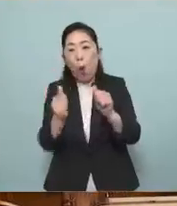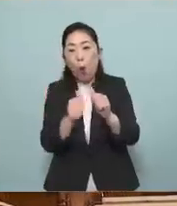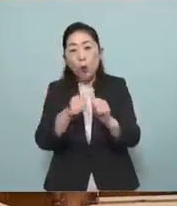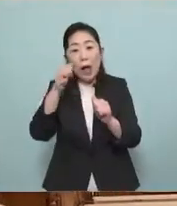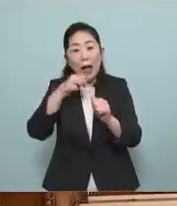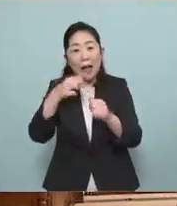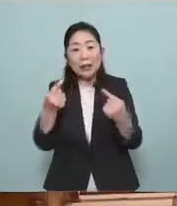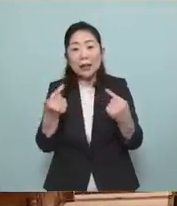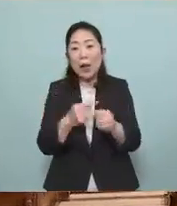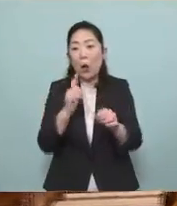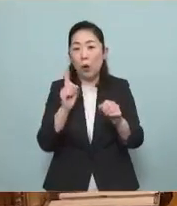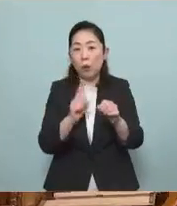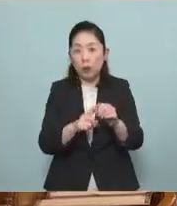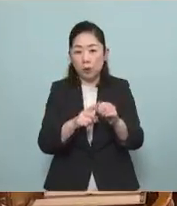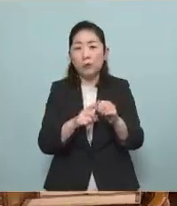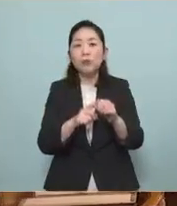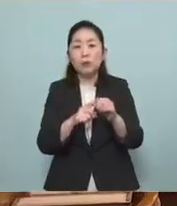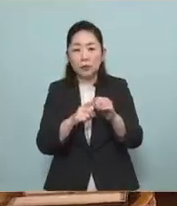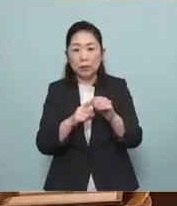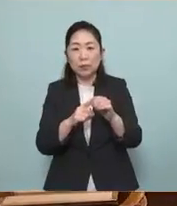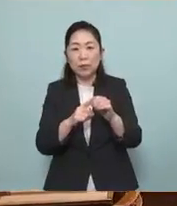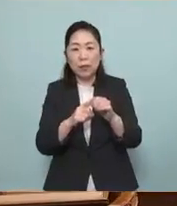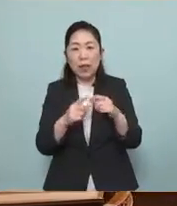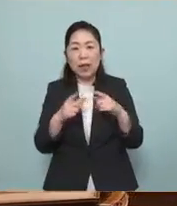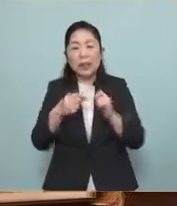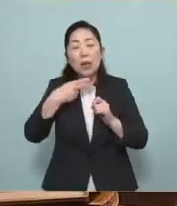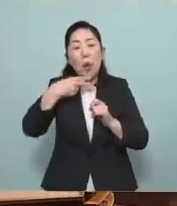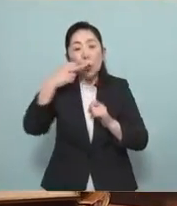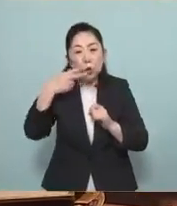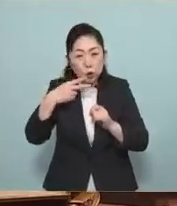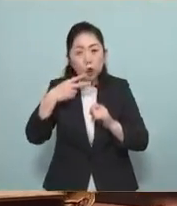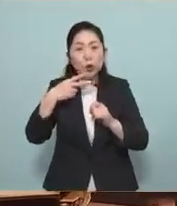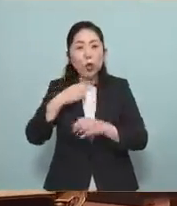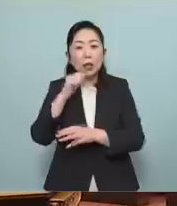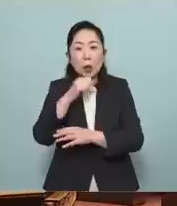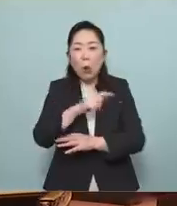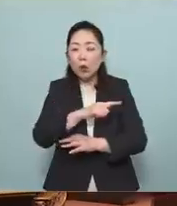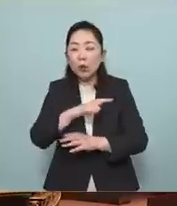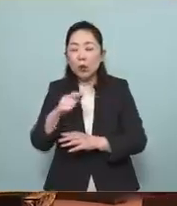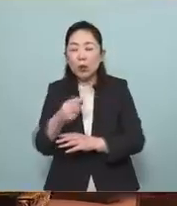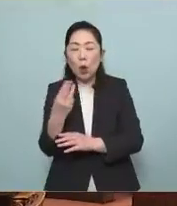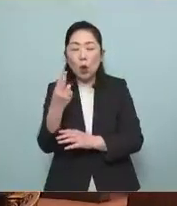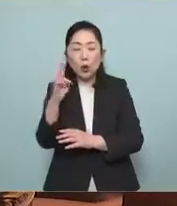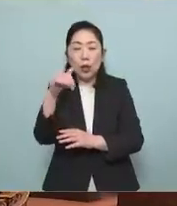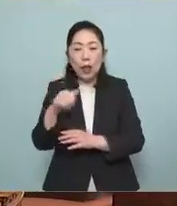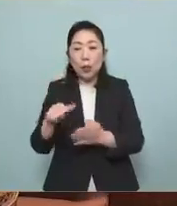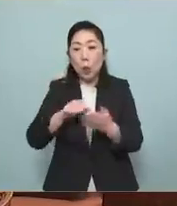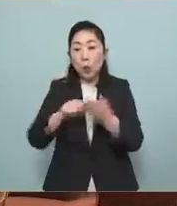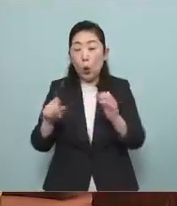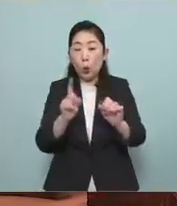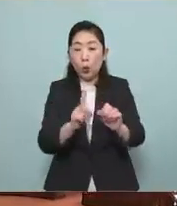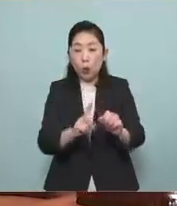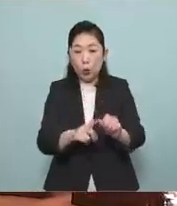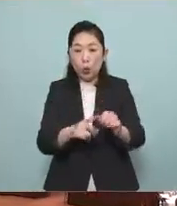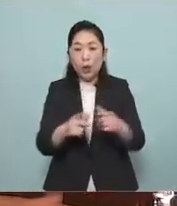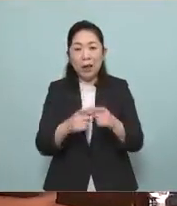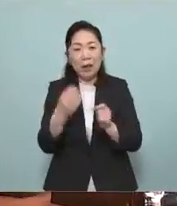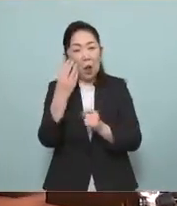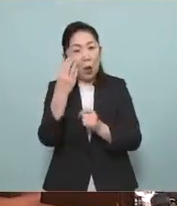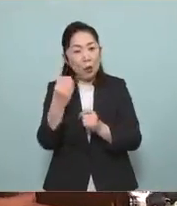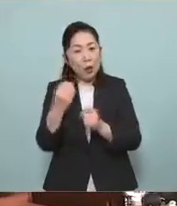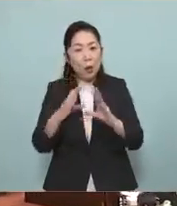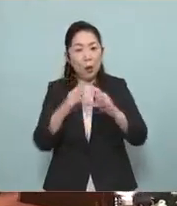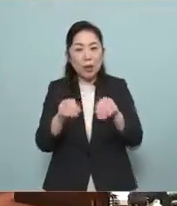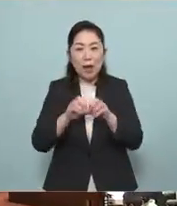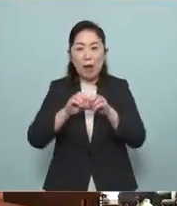酒、焼酎、泡盛など、文化資源のユネスコへの登録を目指すなど、日本の魅力を世界に